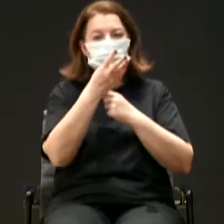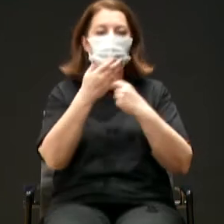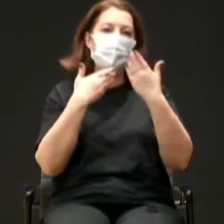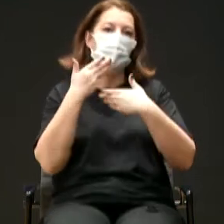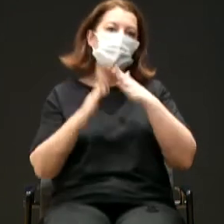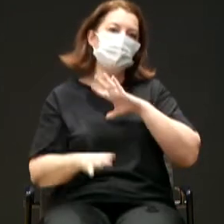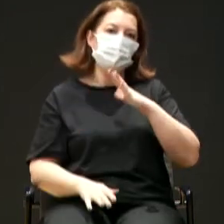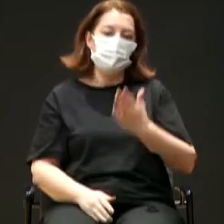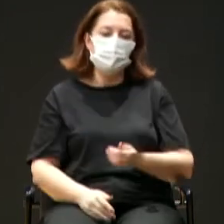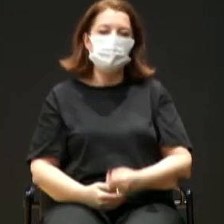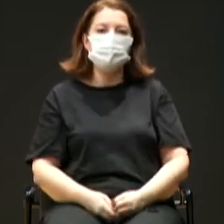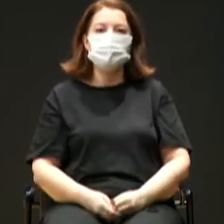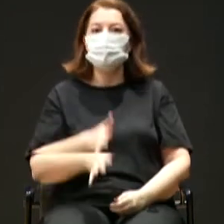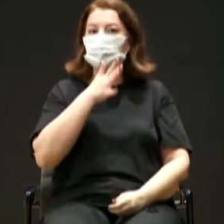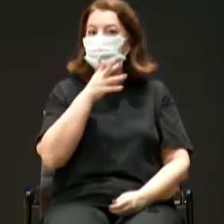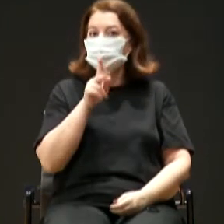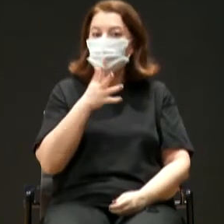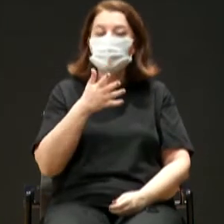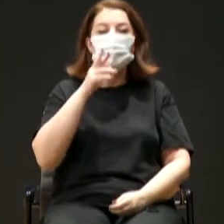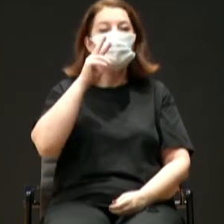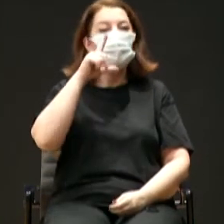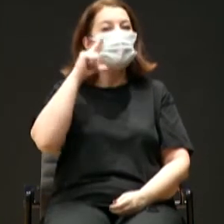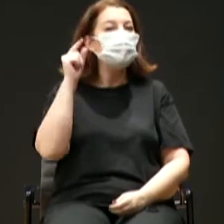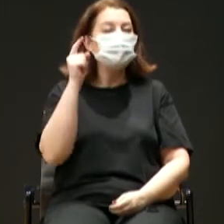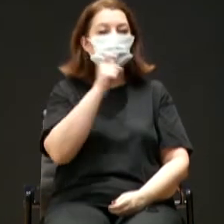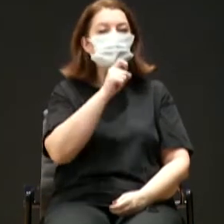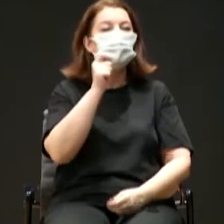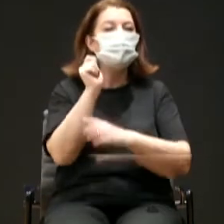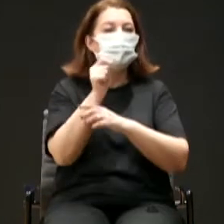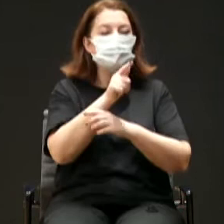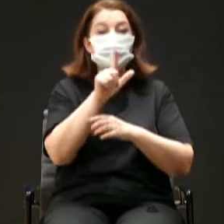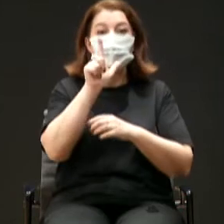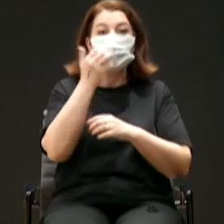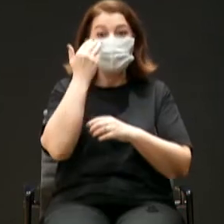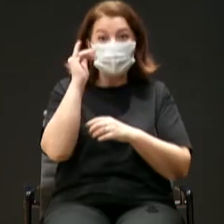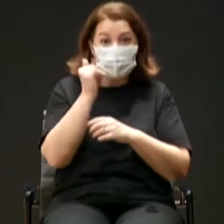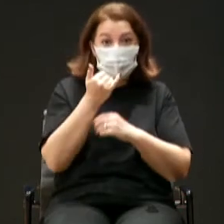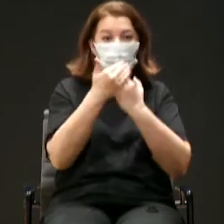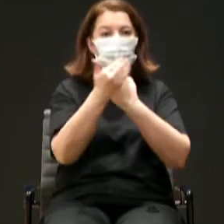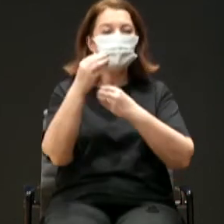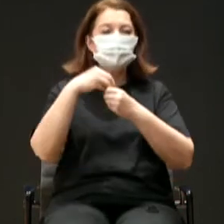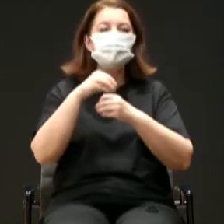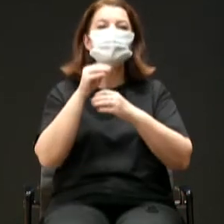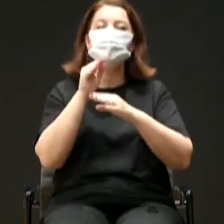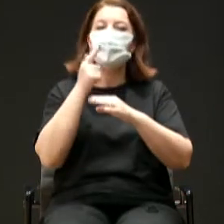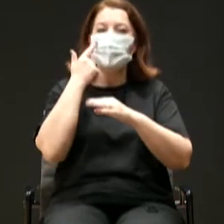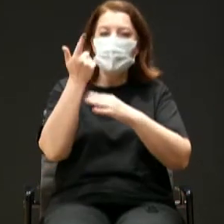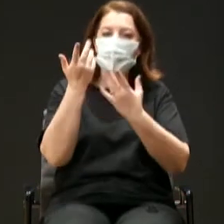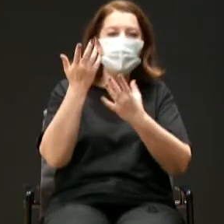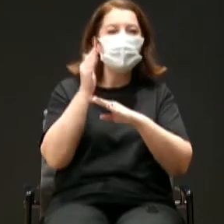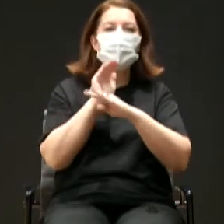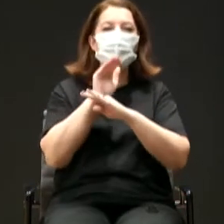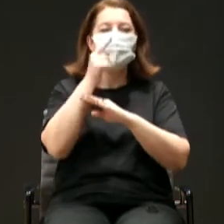bahsetmek istiyorum. Bildiğiniz üzere Mayıs ayında ilçemizdeki ihtiyaç sahibi komşularımız için yaşam bahçemizden